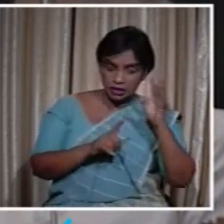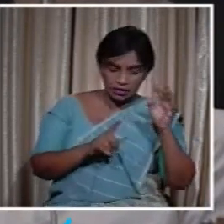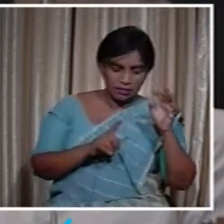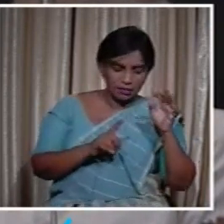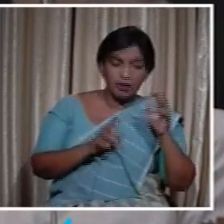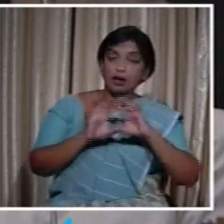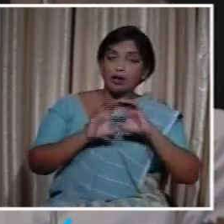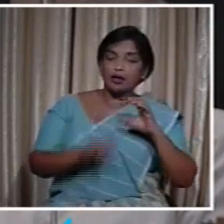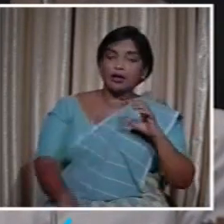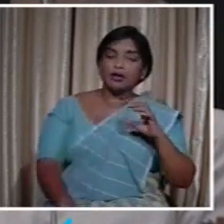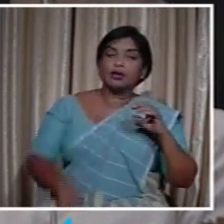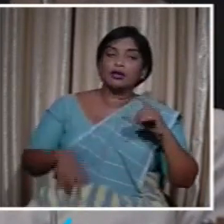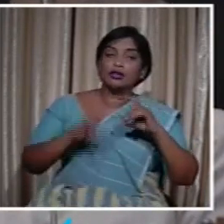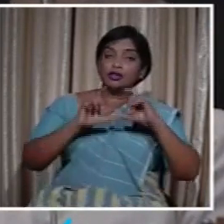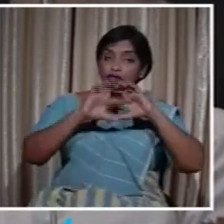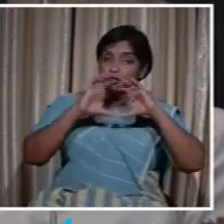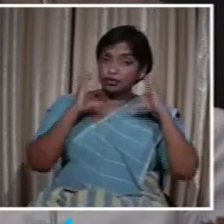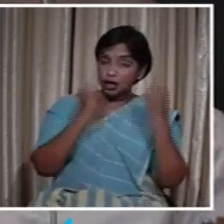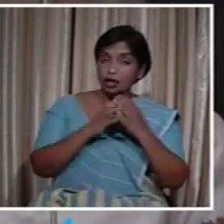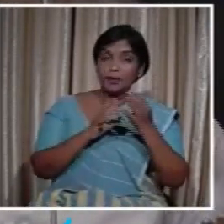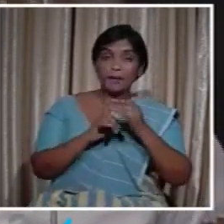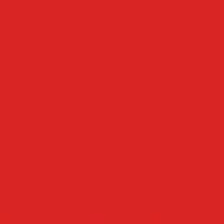விக்ரமசிங்கே தெரிவித்துள்ளார்.